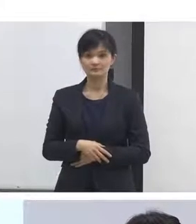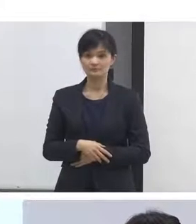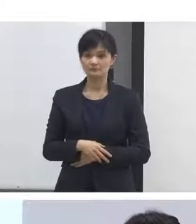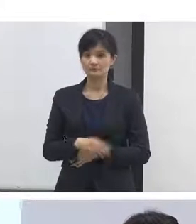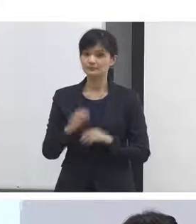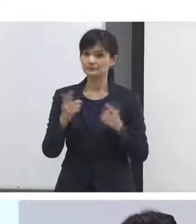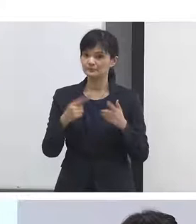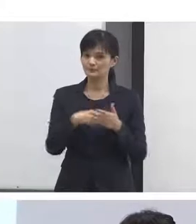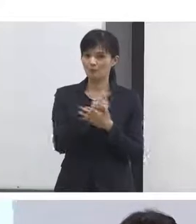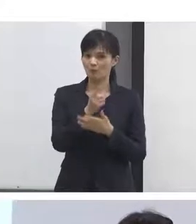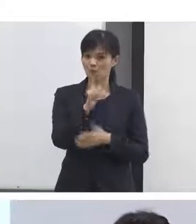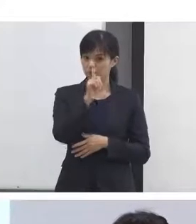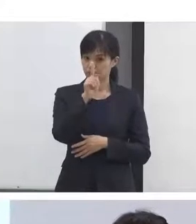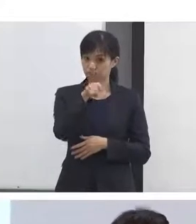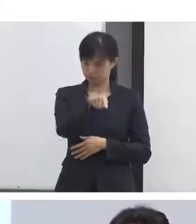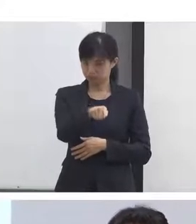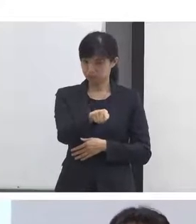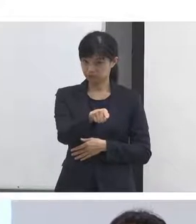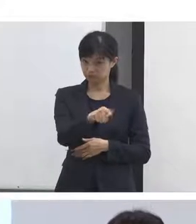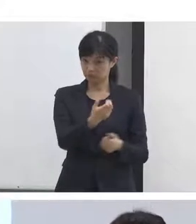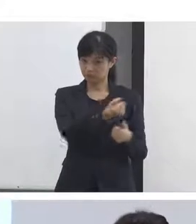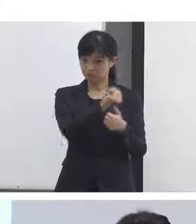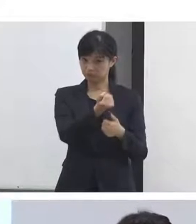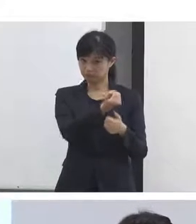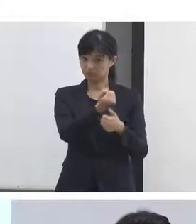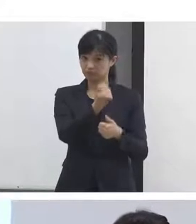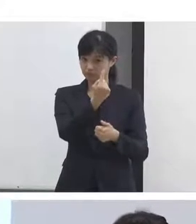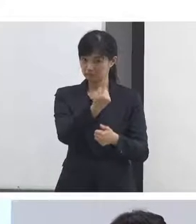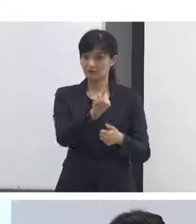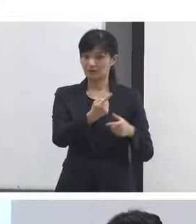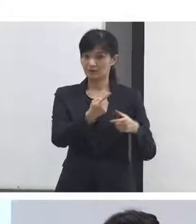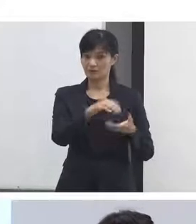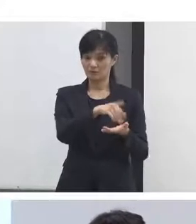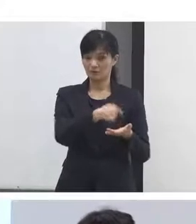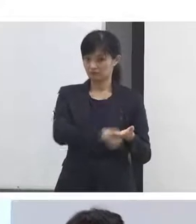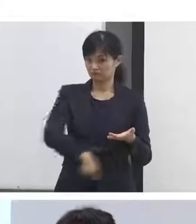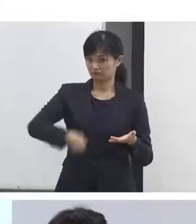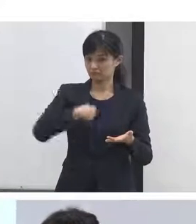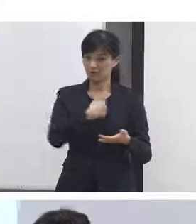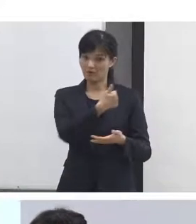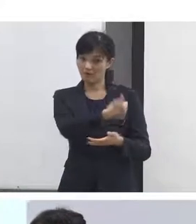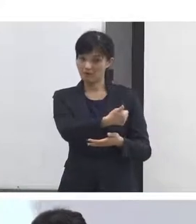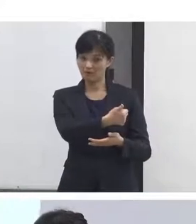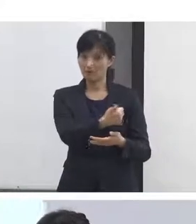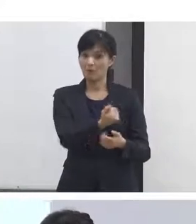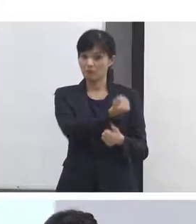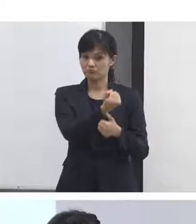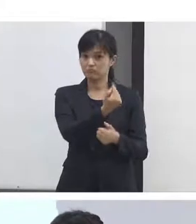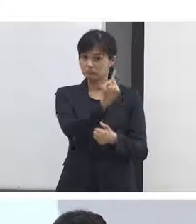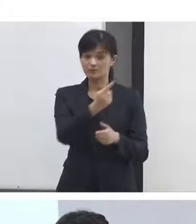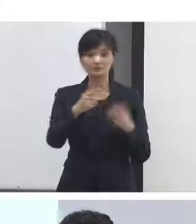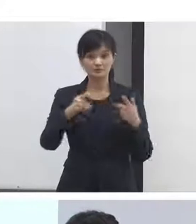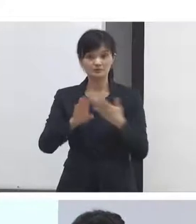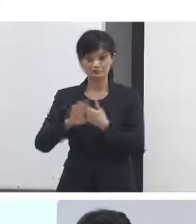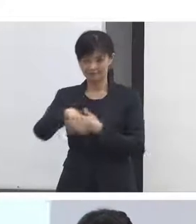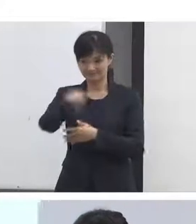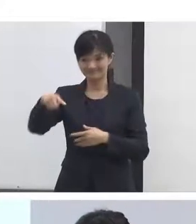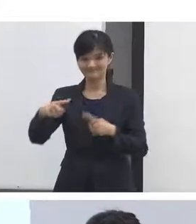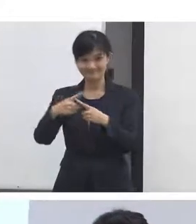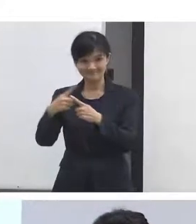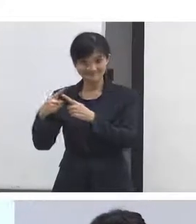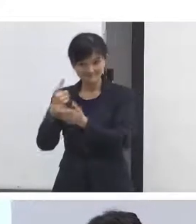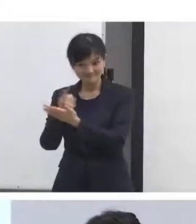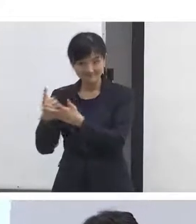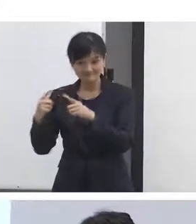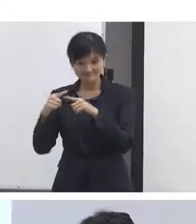你把持或是把关，说这个软体是好的、安全的，是大家一起来看 code 有没有 bug， 大家一起看 code 怎么改，